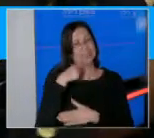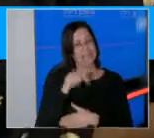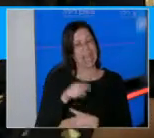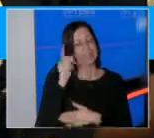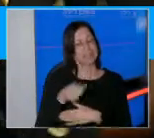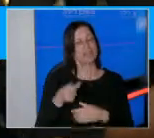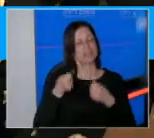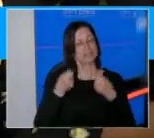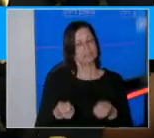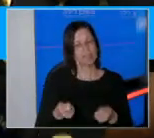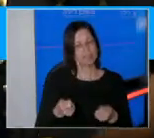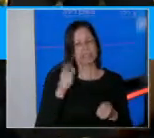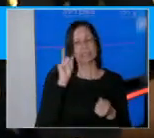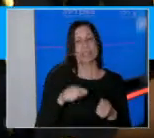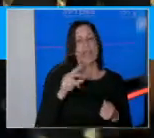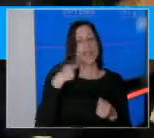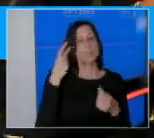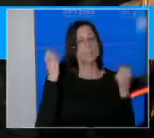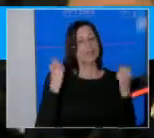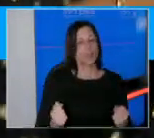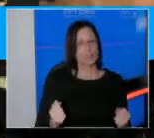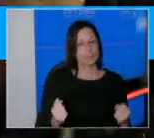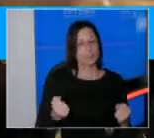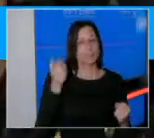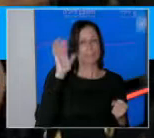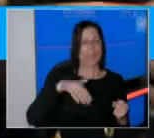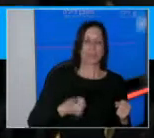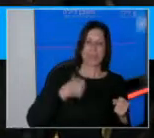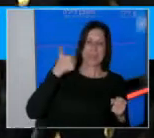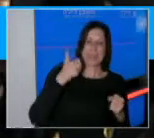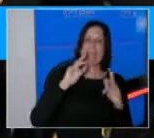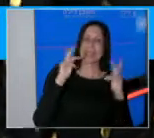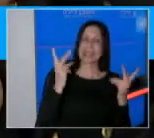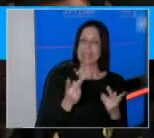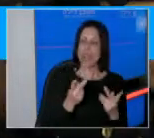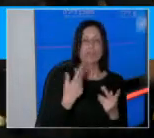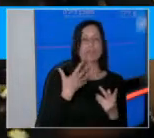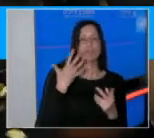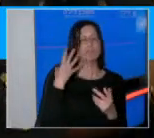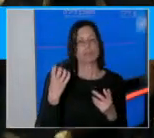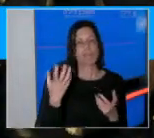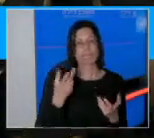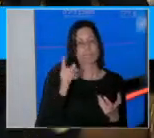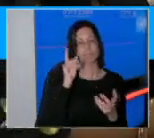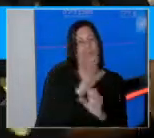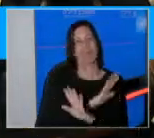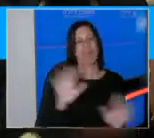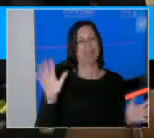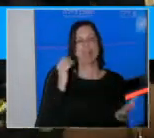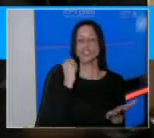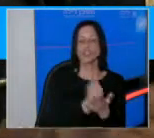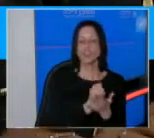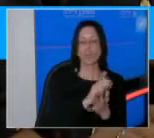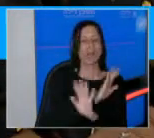צריך לאכוף אותו, צריך להיות בטוחים שגם מנהיגי קהילות נערצים וכולי, אין להם שום אישור